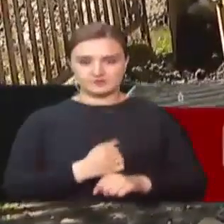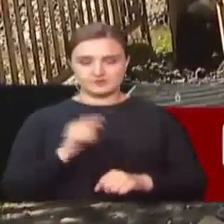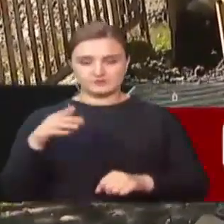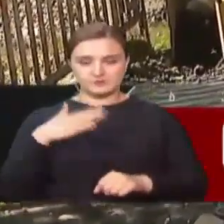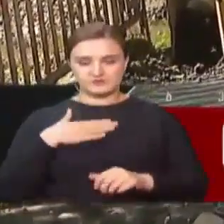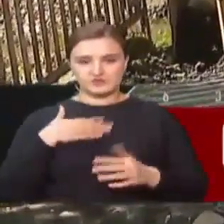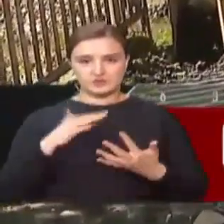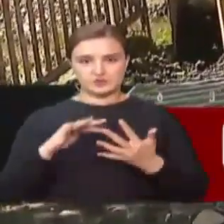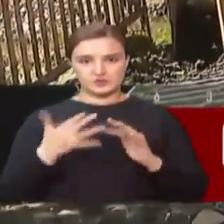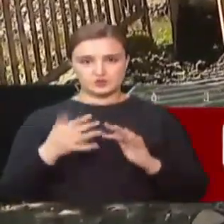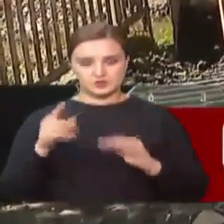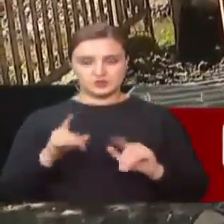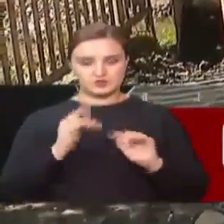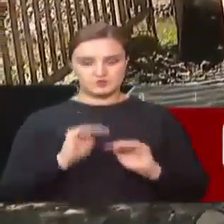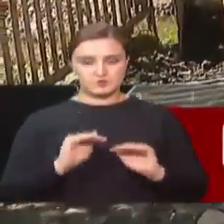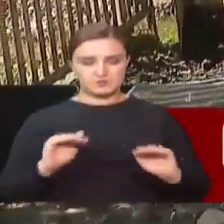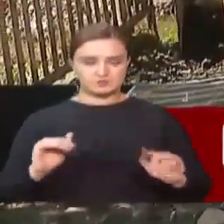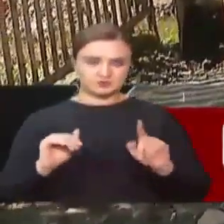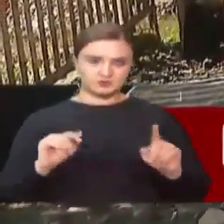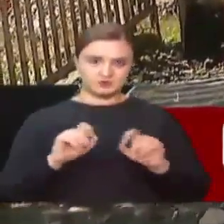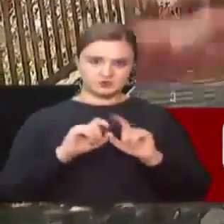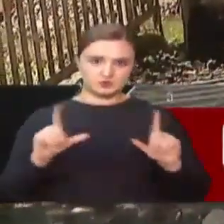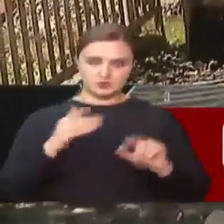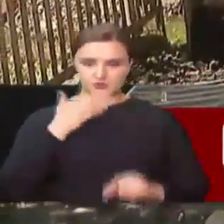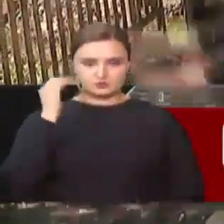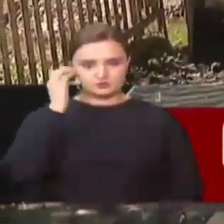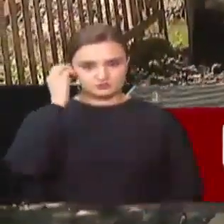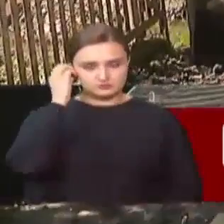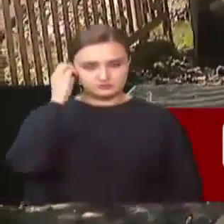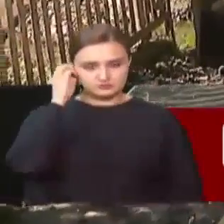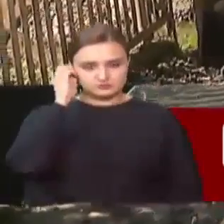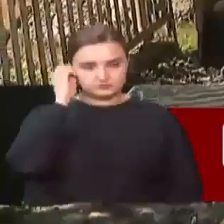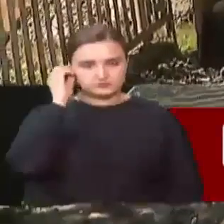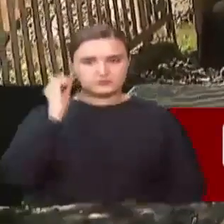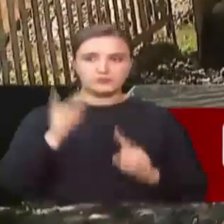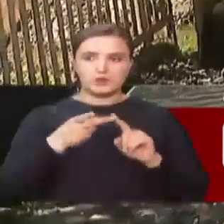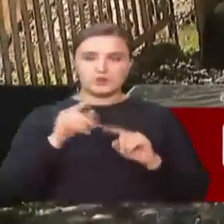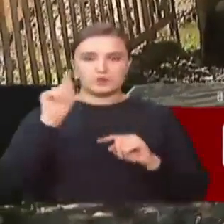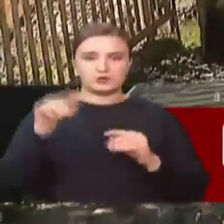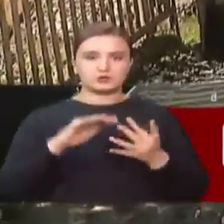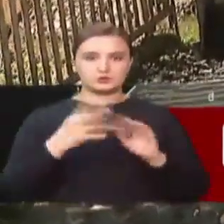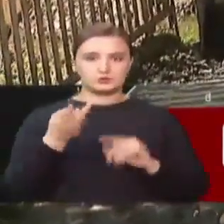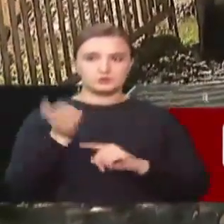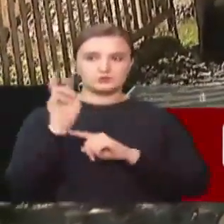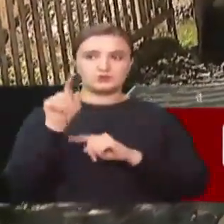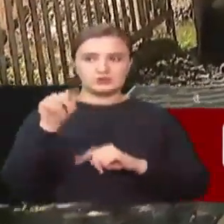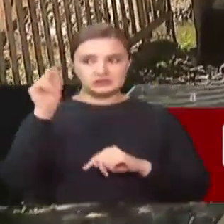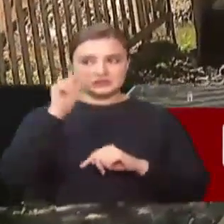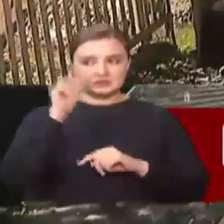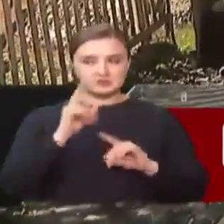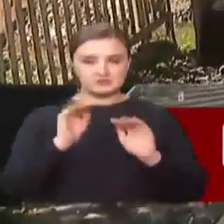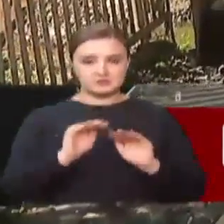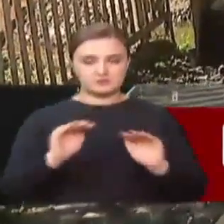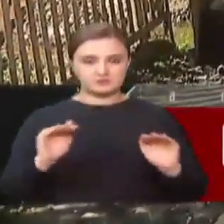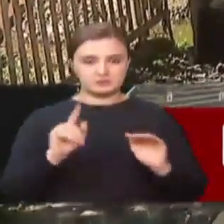ჩვენ სოფელში არ საბავშვო ბაღია არ სკოლა გვაქვს იქით უნდა გავიდეთ მეორე სოფელში იქ სწავლობენ ბავშვები